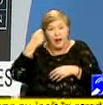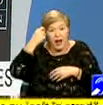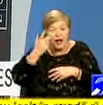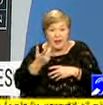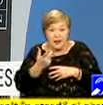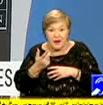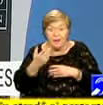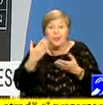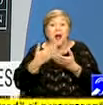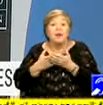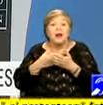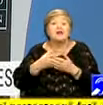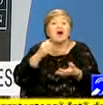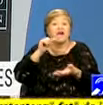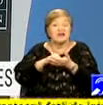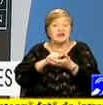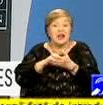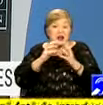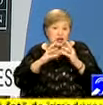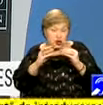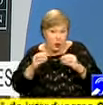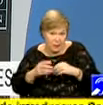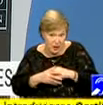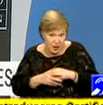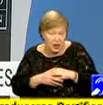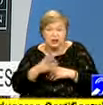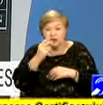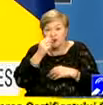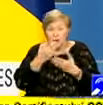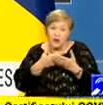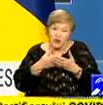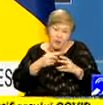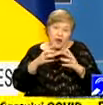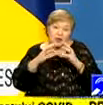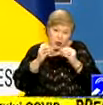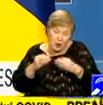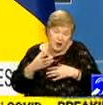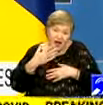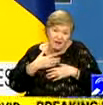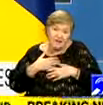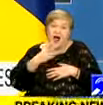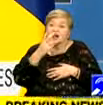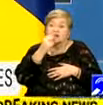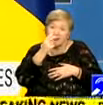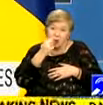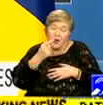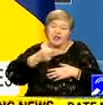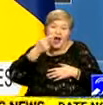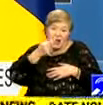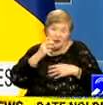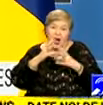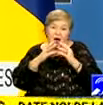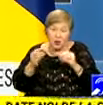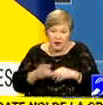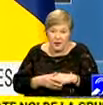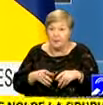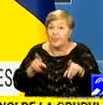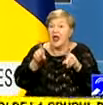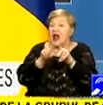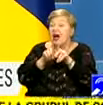avem și presa română aici și pentru poporul rom, vă rog să-mi permite să trec în limba română. De asemenea,